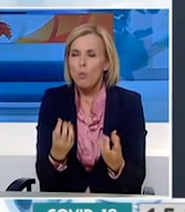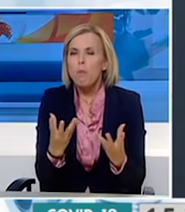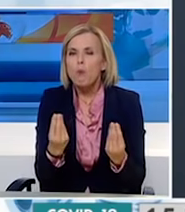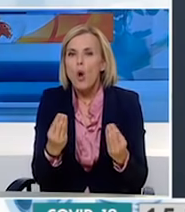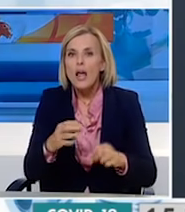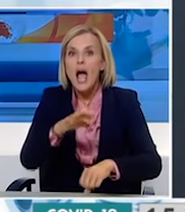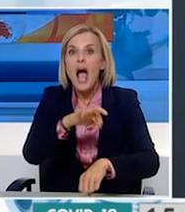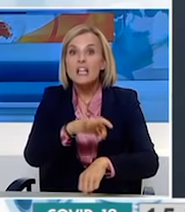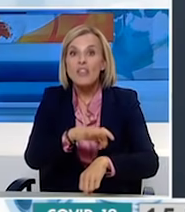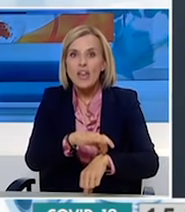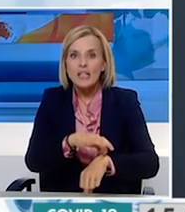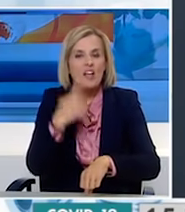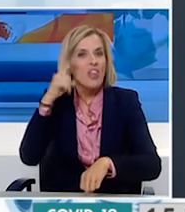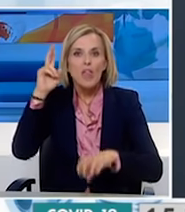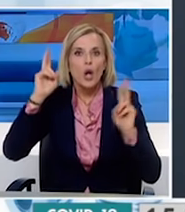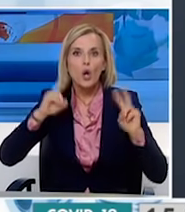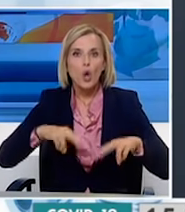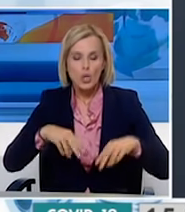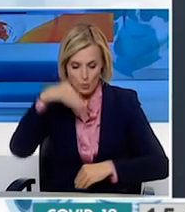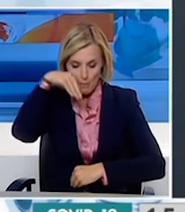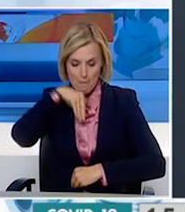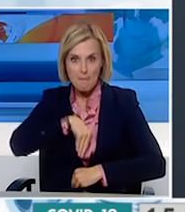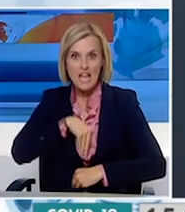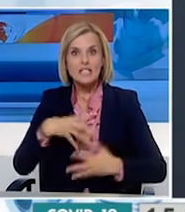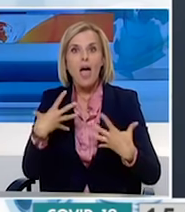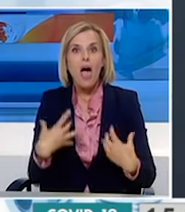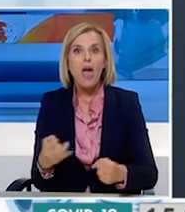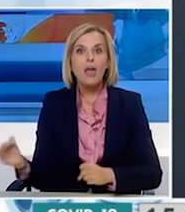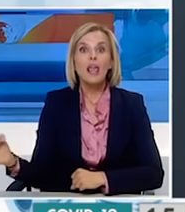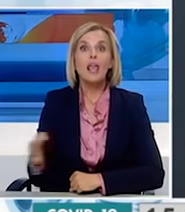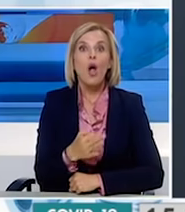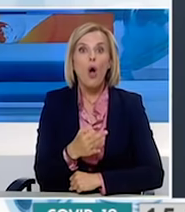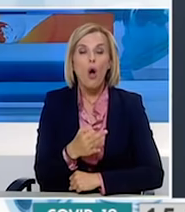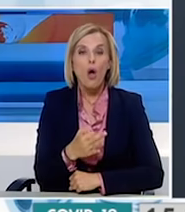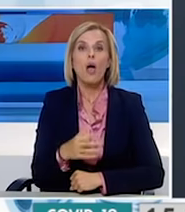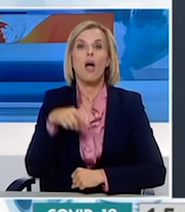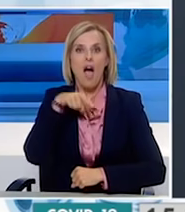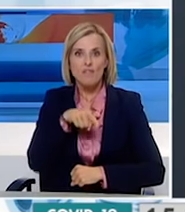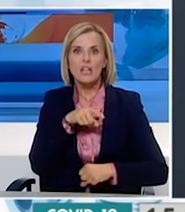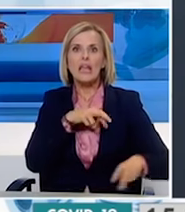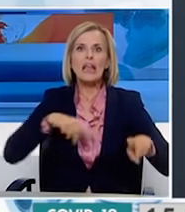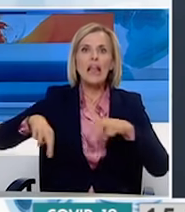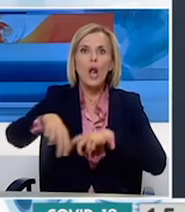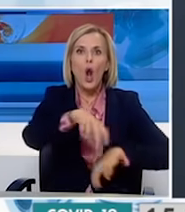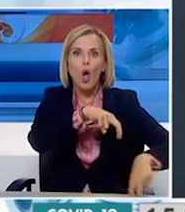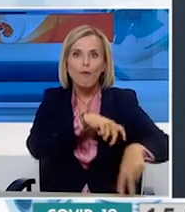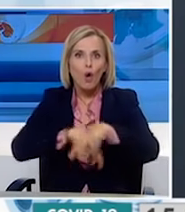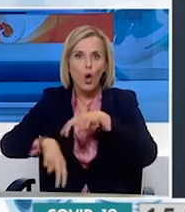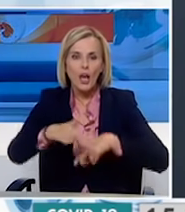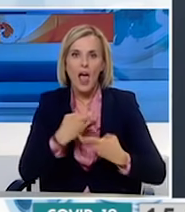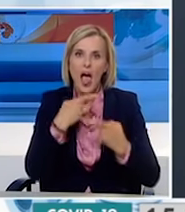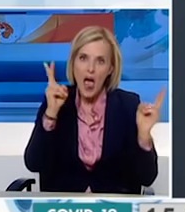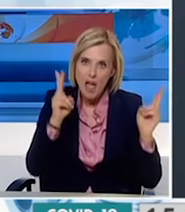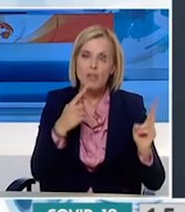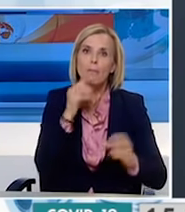οποίους ξεκινάει η επιδημία στις περισσότερες χώρες. Δηλαδή, η επιδημία ξεκινά από πολλαπλά διαφορετικά σημεία εισόδου, πολλούς